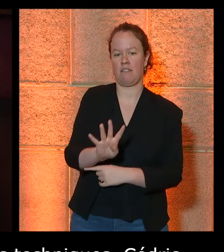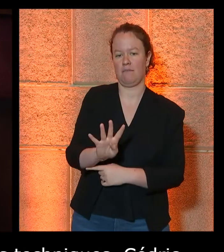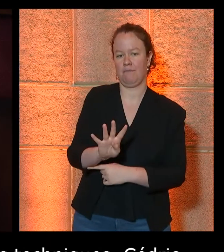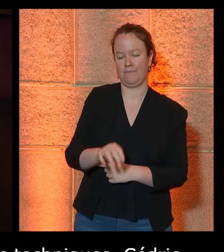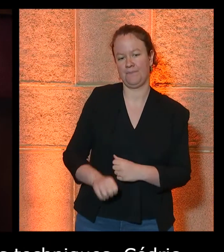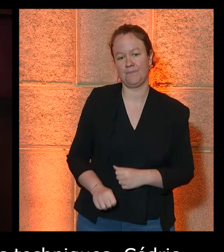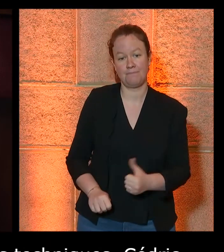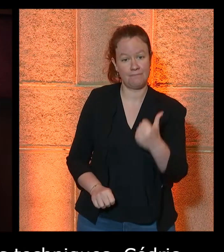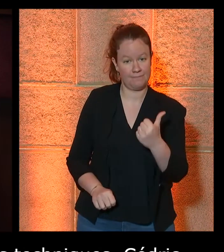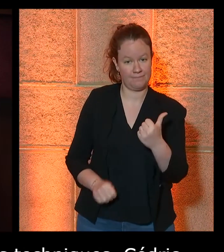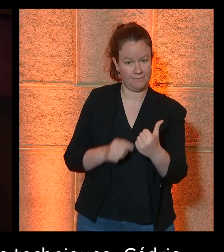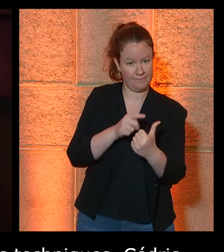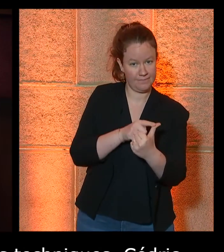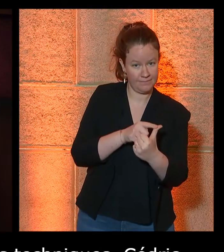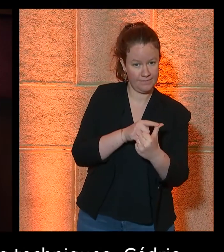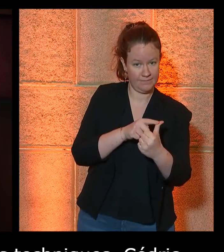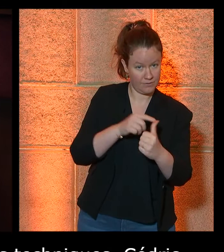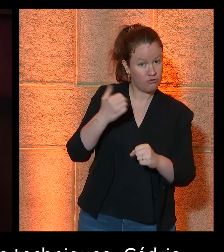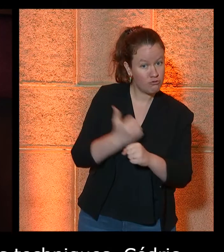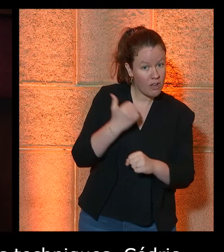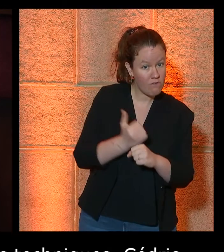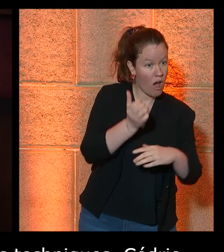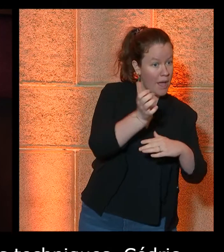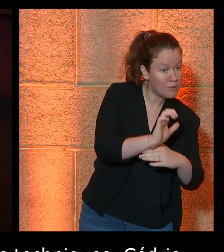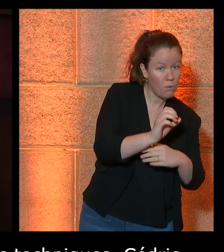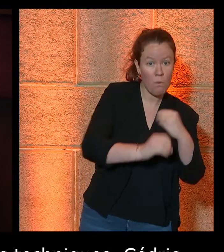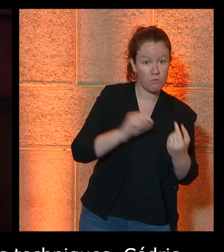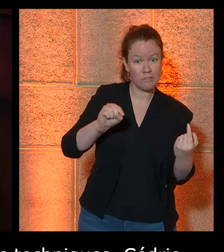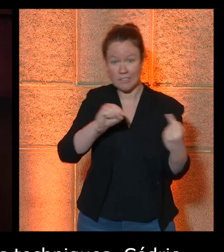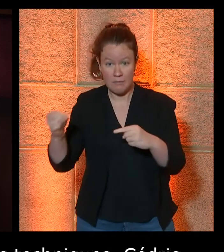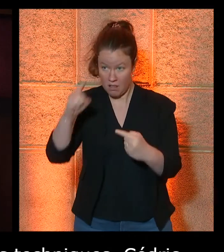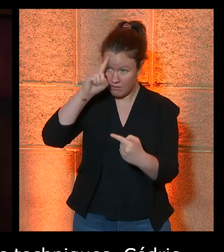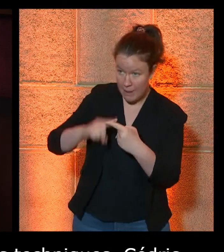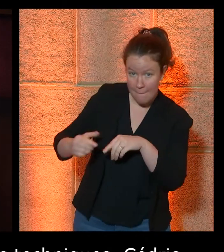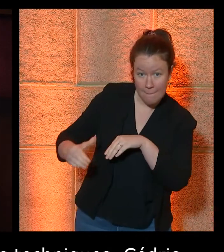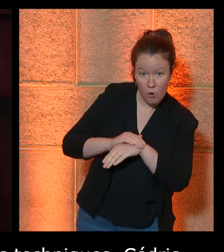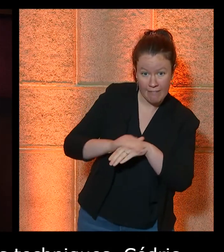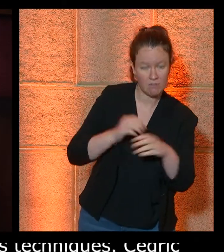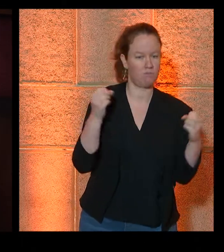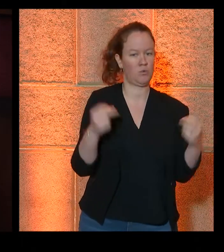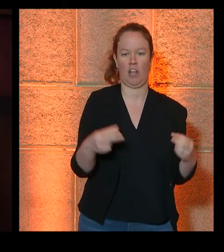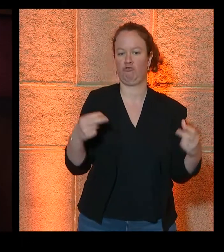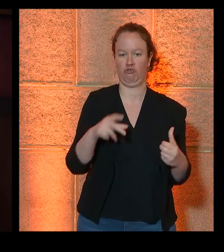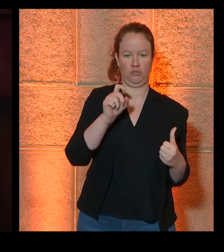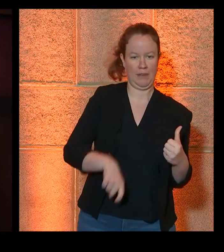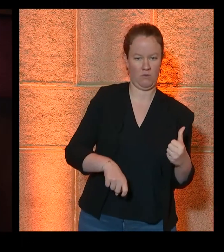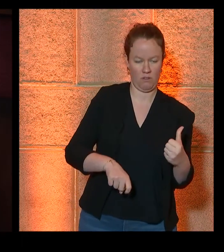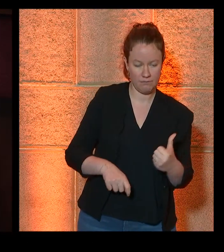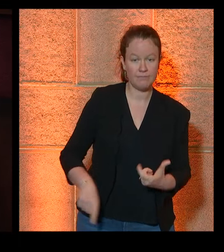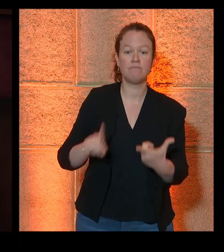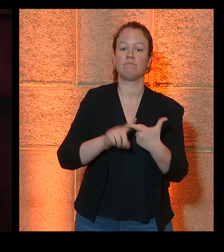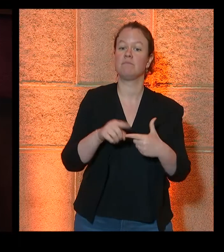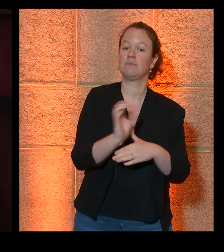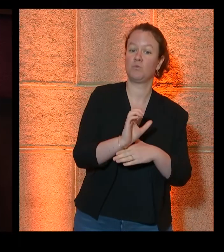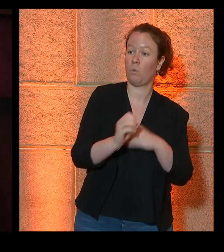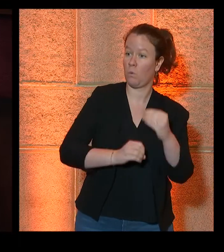les suivants. Les débats et les émissions politiques sous-titrées, les débats et émissions politiques traduites en langue